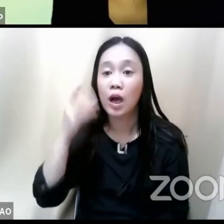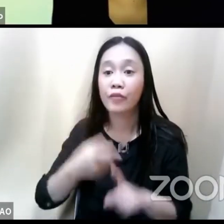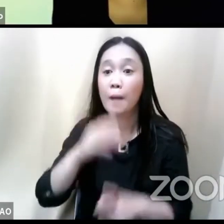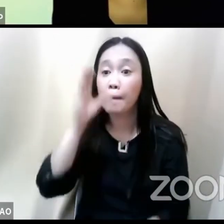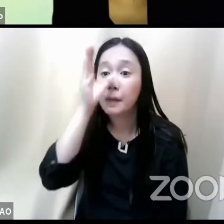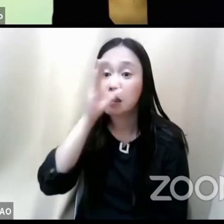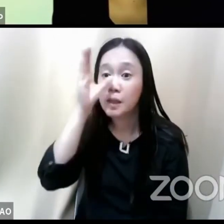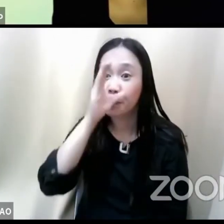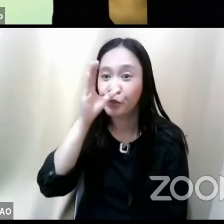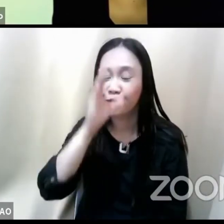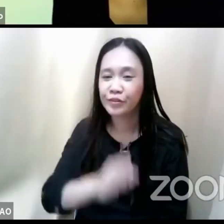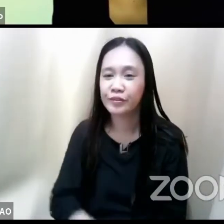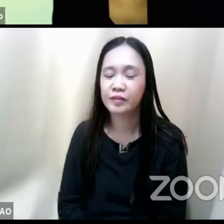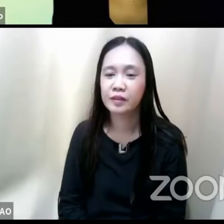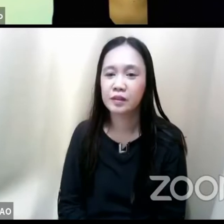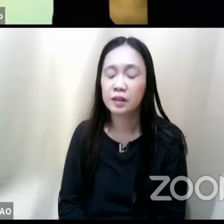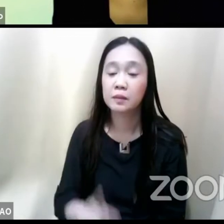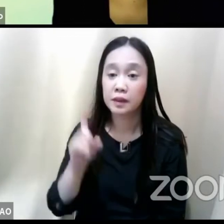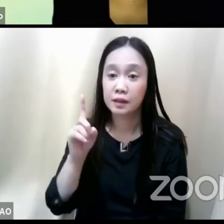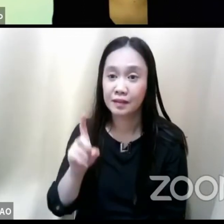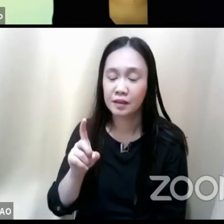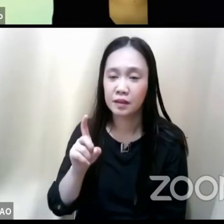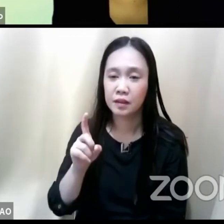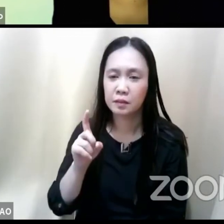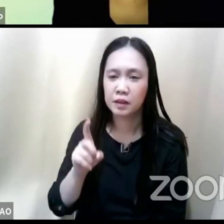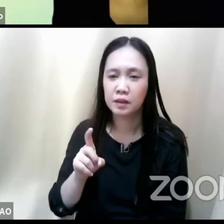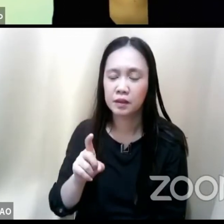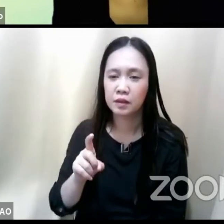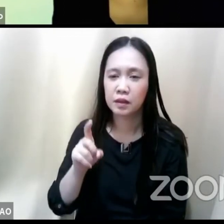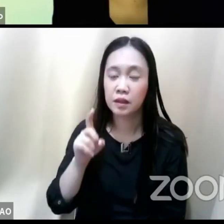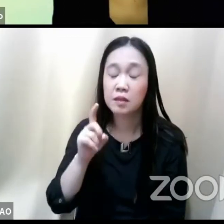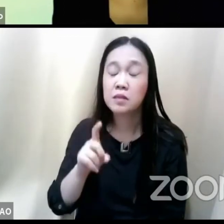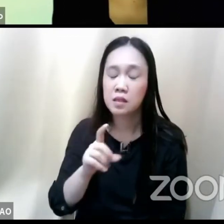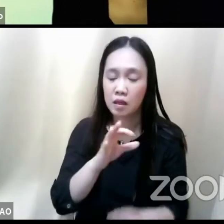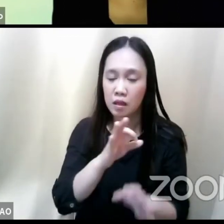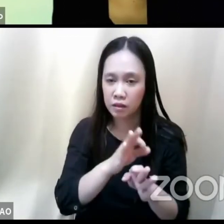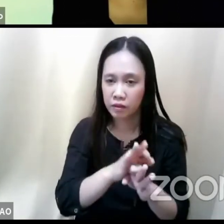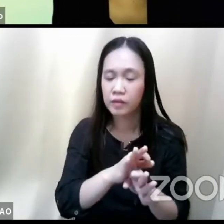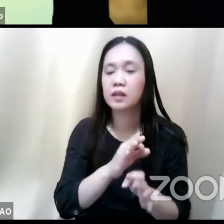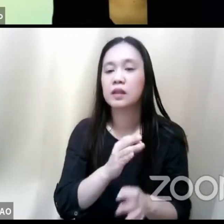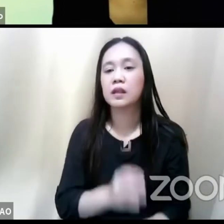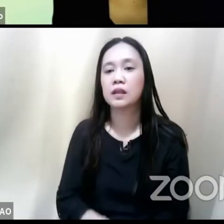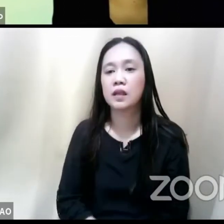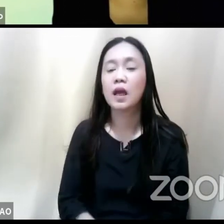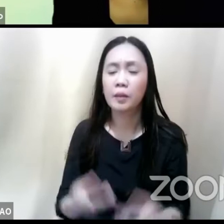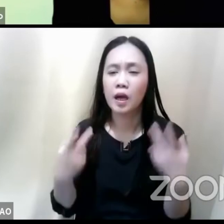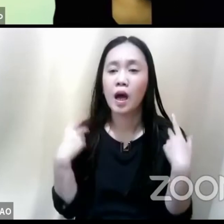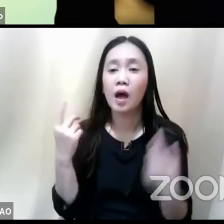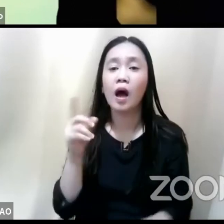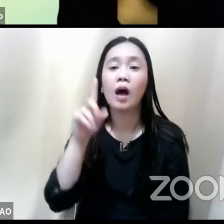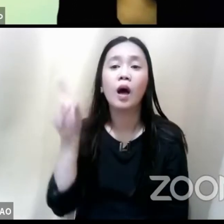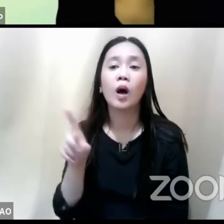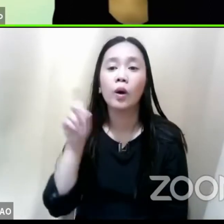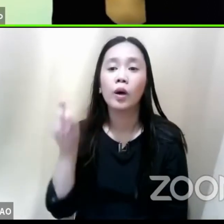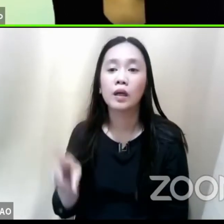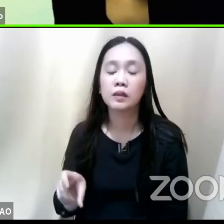No, dapat daw, no, ganon, naka-tailor fit siya. Jay, parang may iba pa mga question, Jay. Tingnan mo,